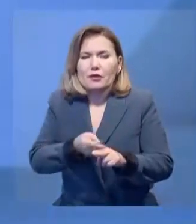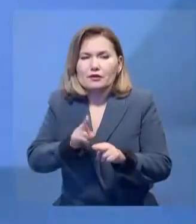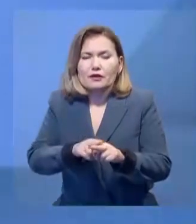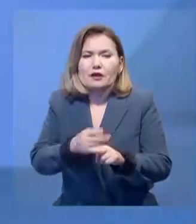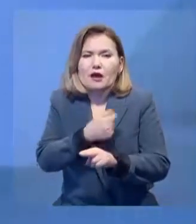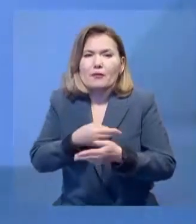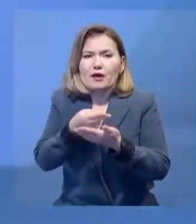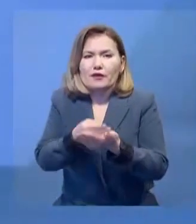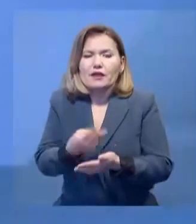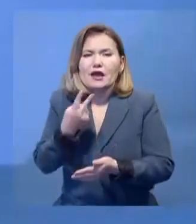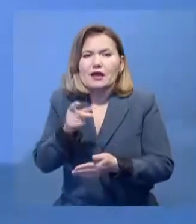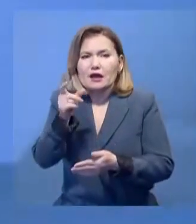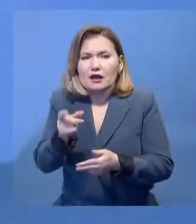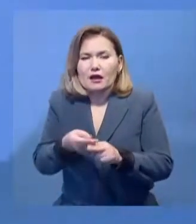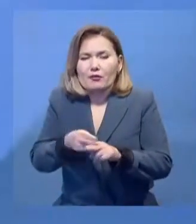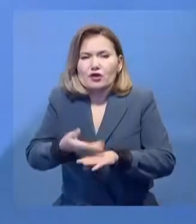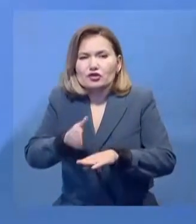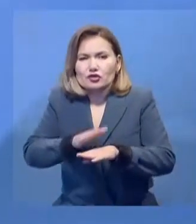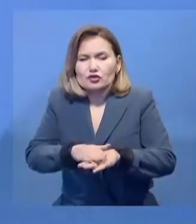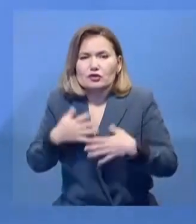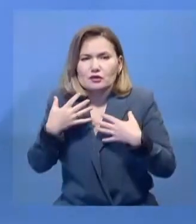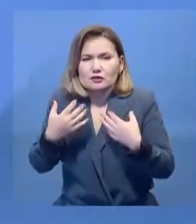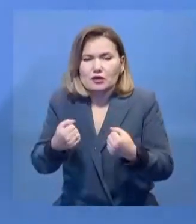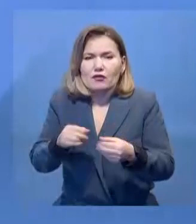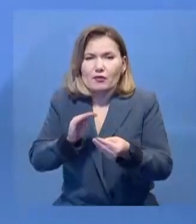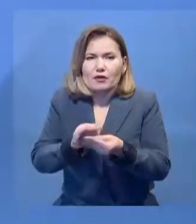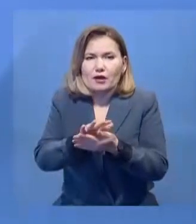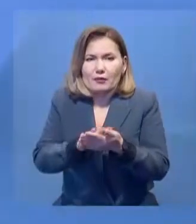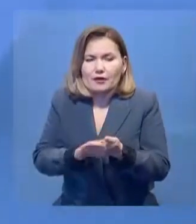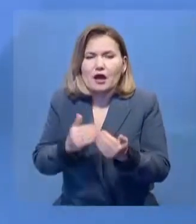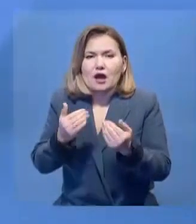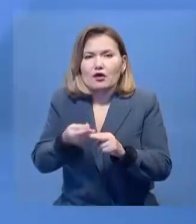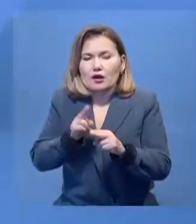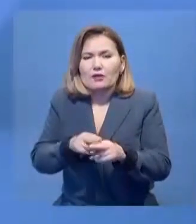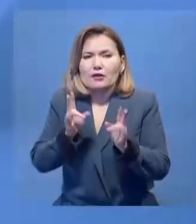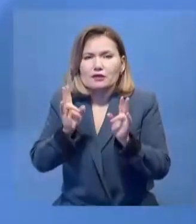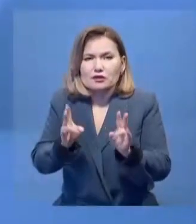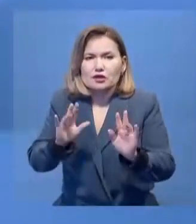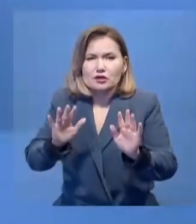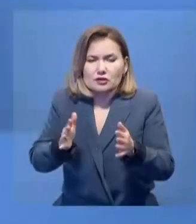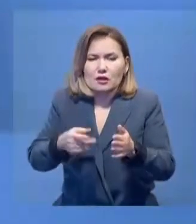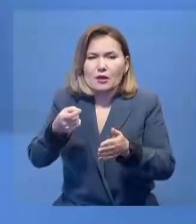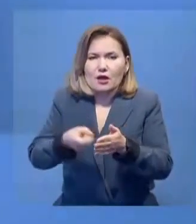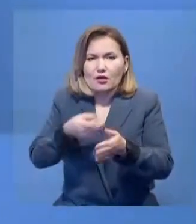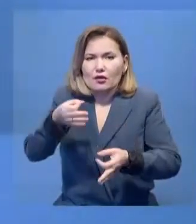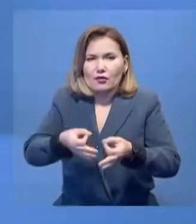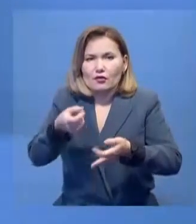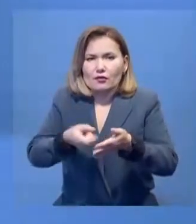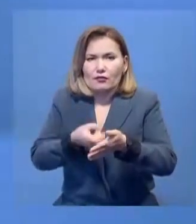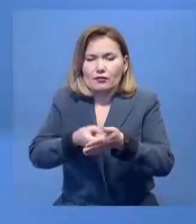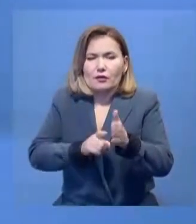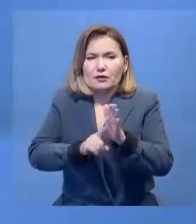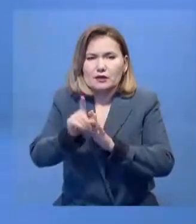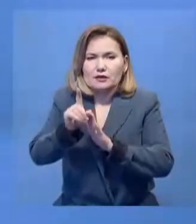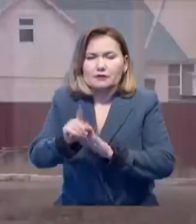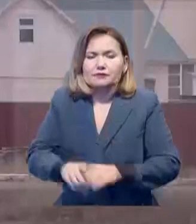жансақтау бөліміндегі 2 адамның да жағдайы ауыр дейді дәрігерлер. Қазір осы оқиғаға байланысты тергеу жұмыстары басталды.